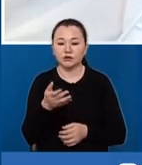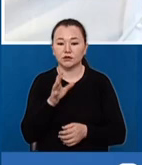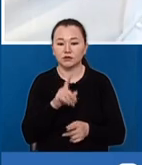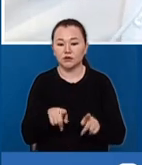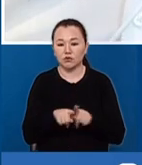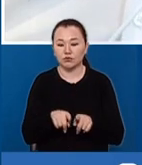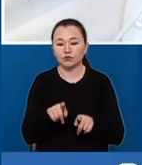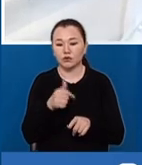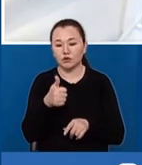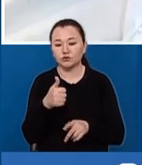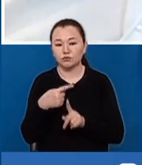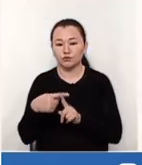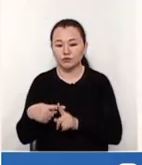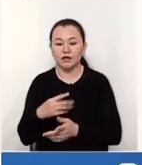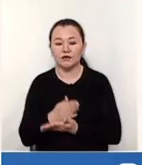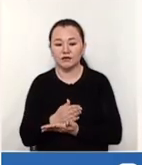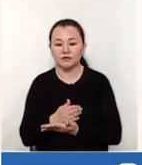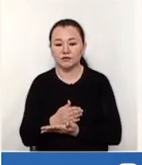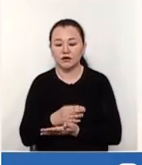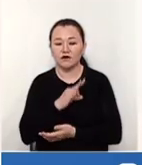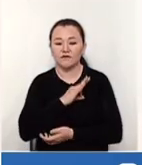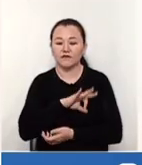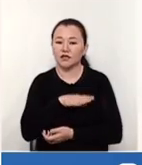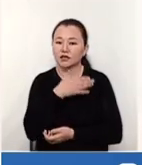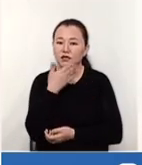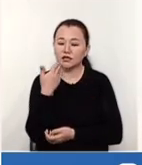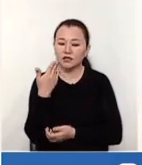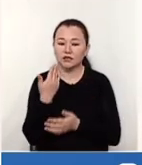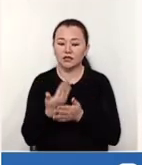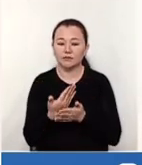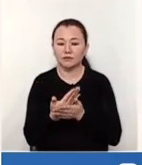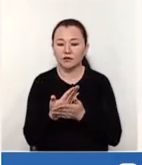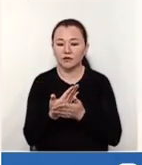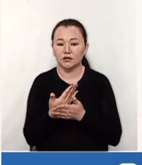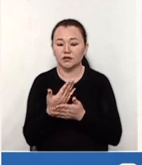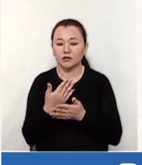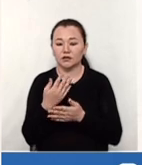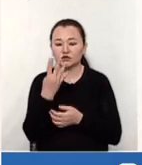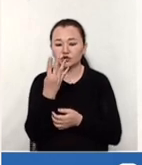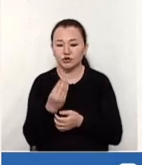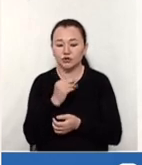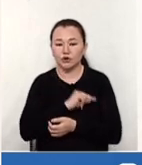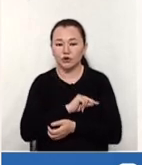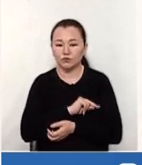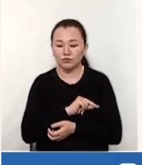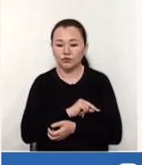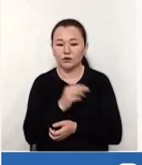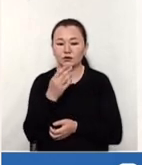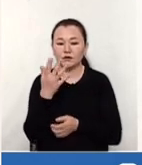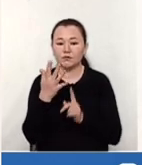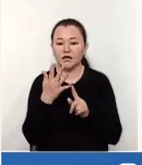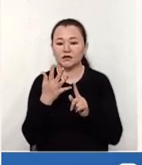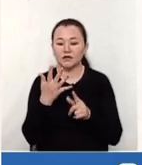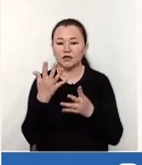іспеттес осындай жақсы жақтар болады. Тиімсіз жақтары, енді бізде мысалы жаңа 4 күн жұмыс істеп 5-ші